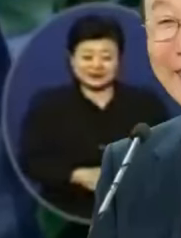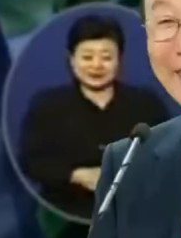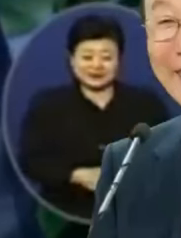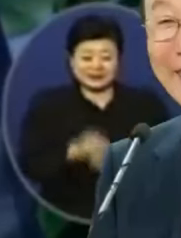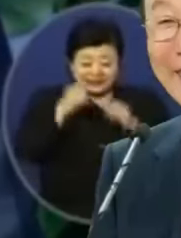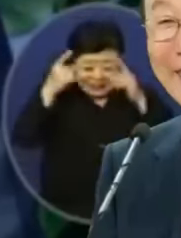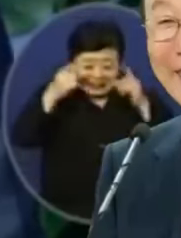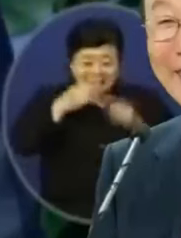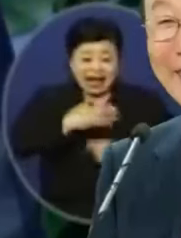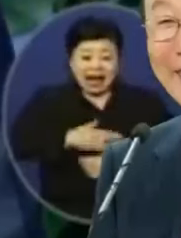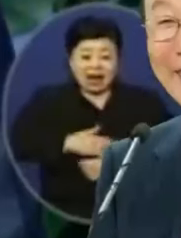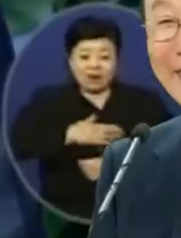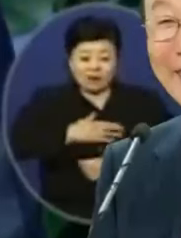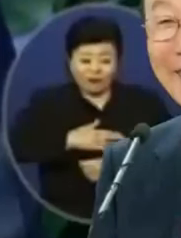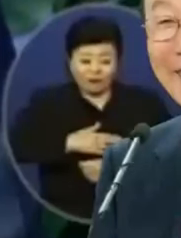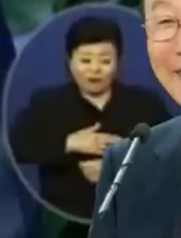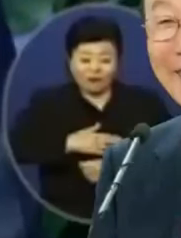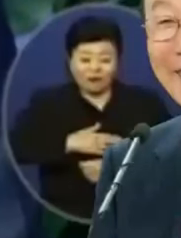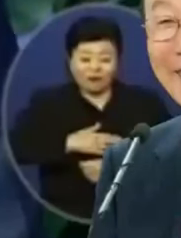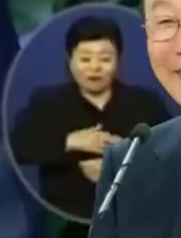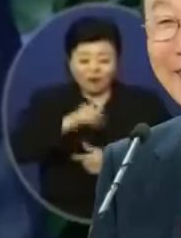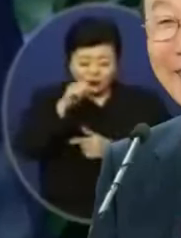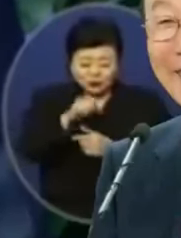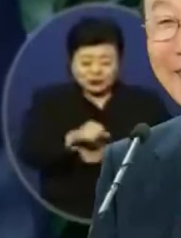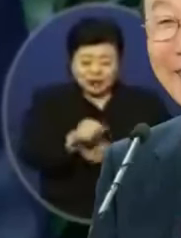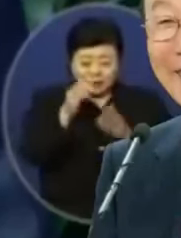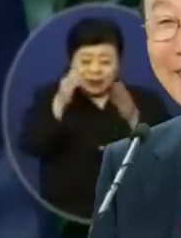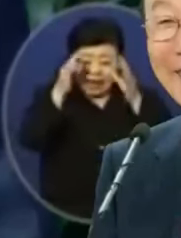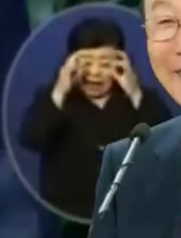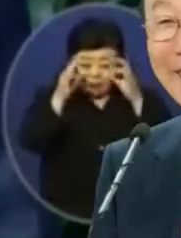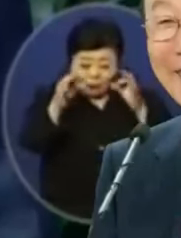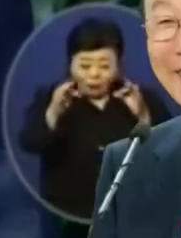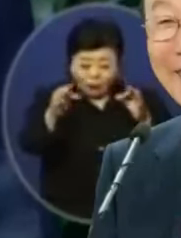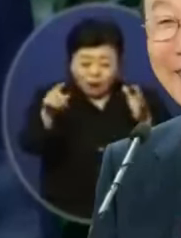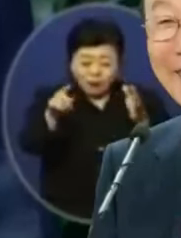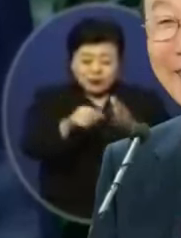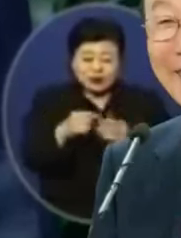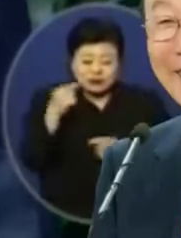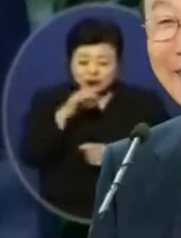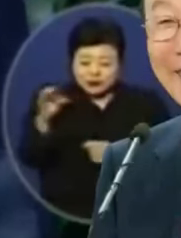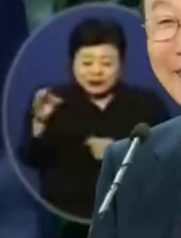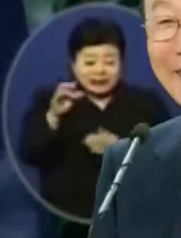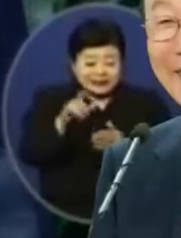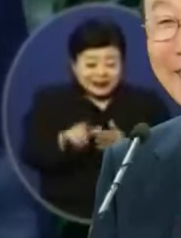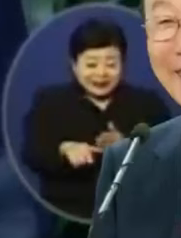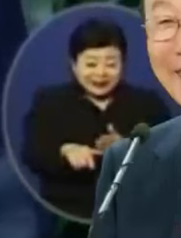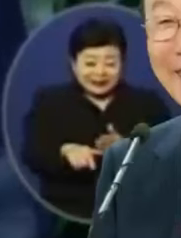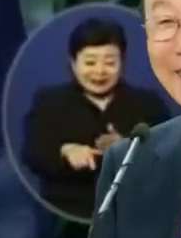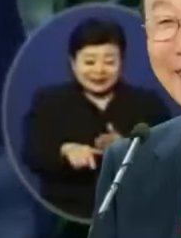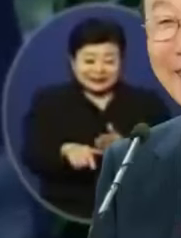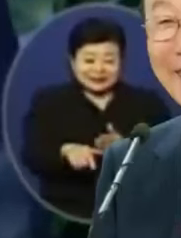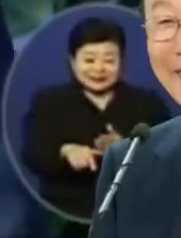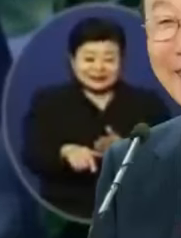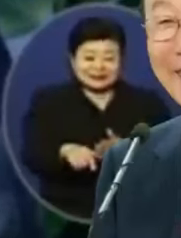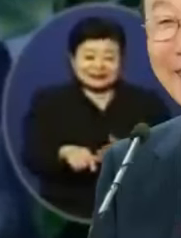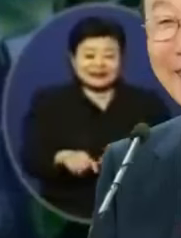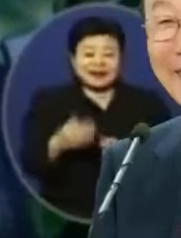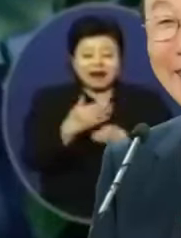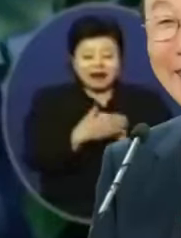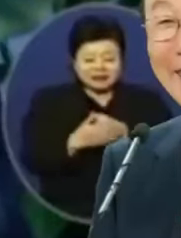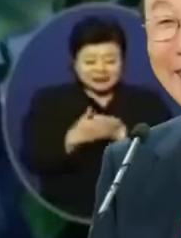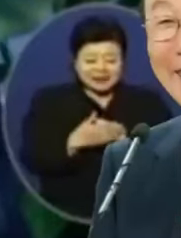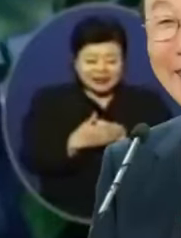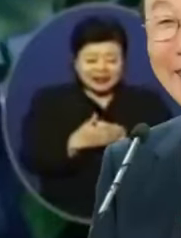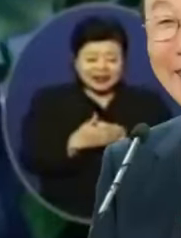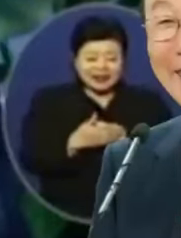우리가 깨달아 알고 묵상하고 바라보고 믿고 입술로 말하면은 그 은혜가 여러분의